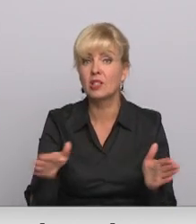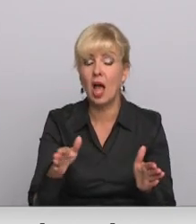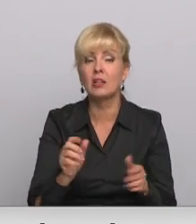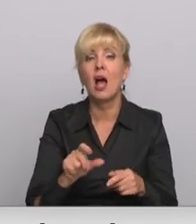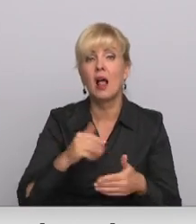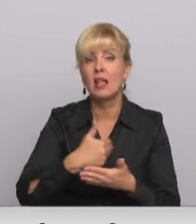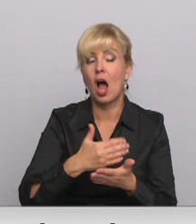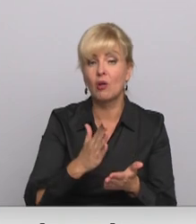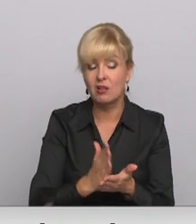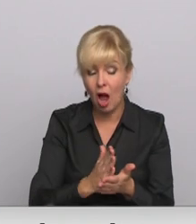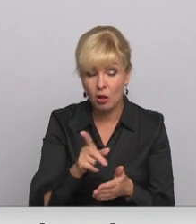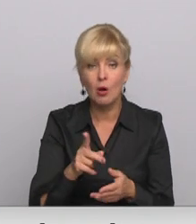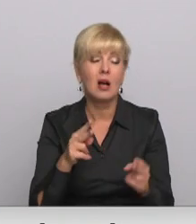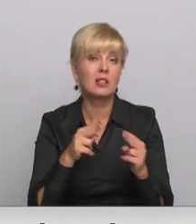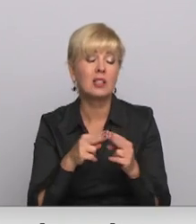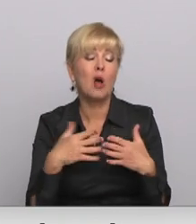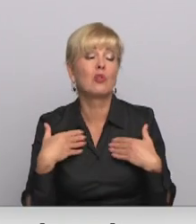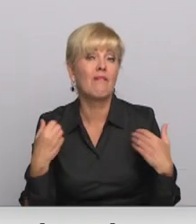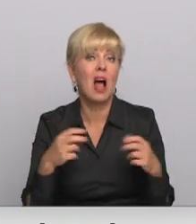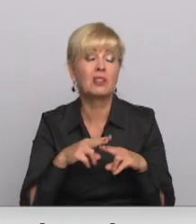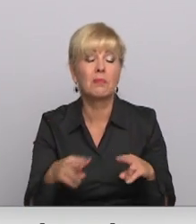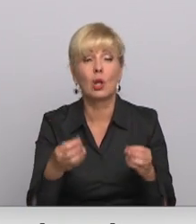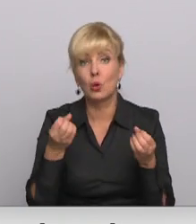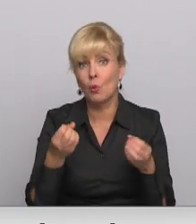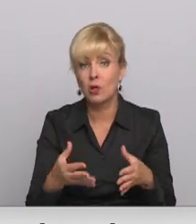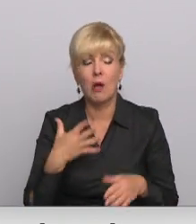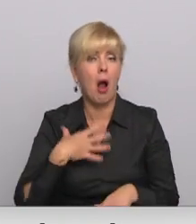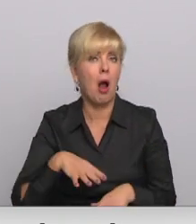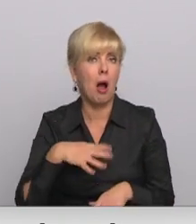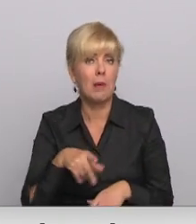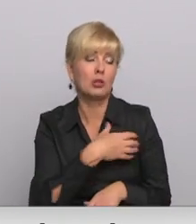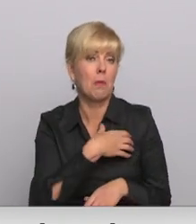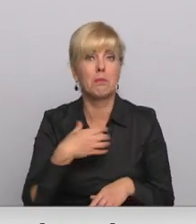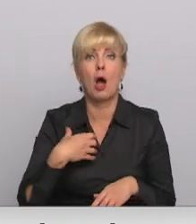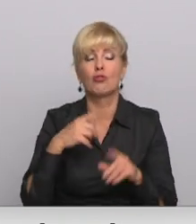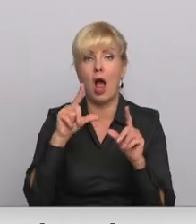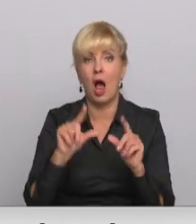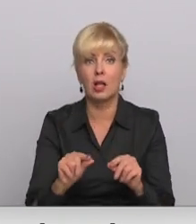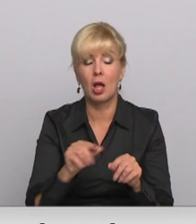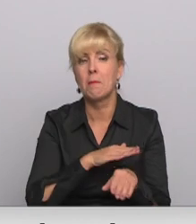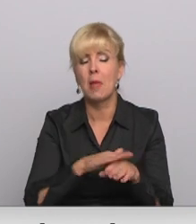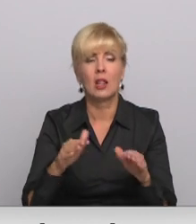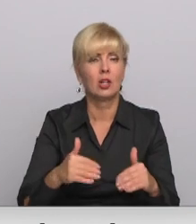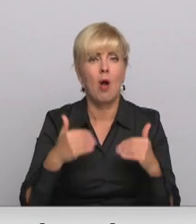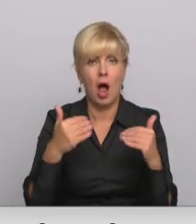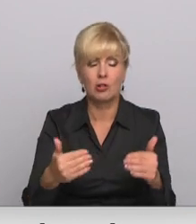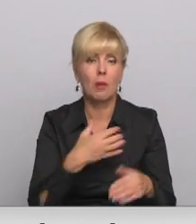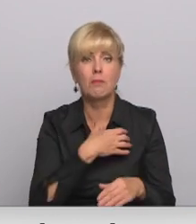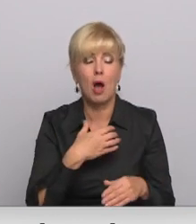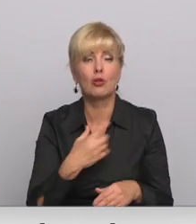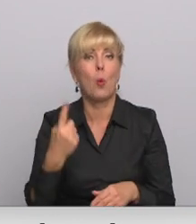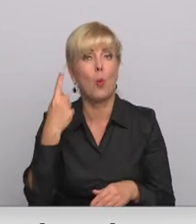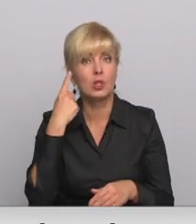vairums. Sazināties ar Veselības ministriju, lai noskaidrotu, kāpēc par pašvaldību atlaižu pilnīgu atcelšanu, pašvaldības uzzināja